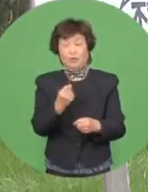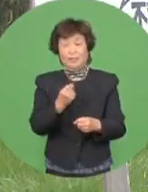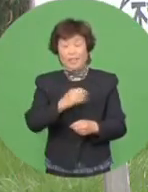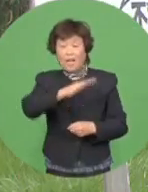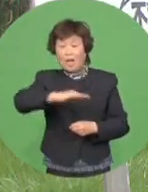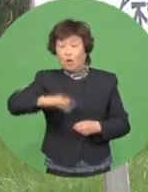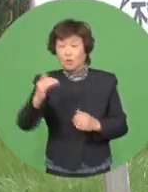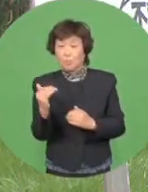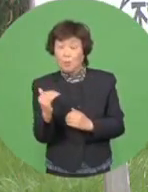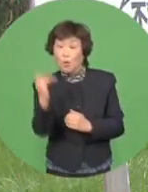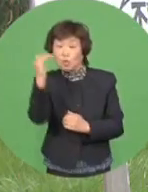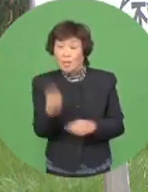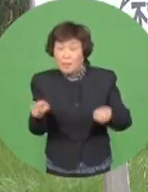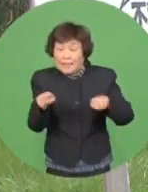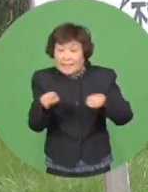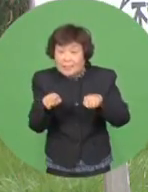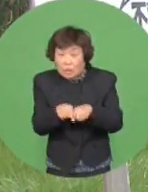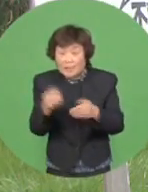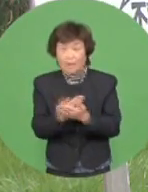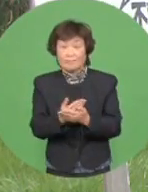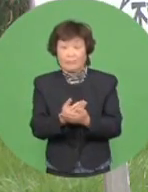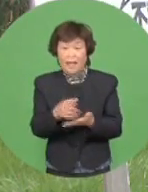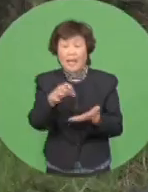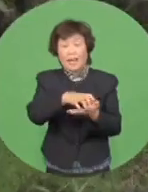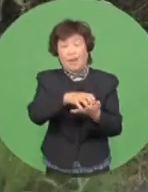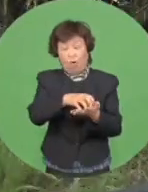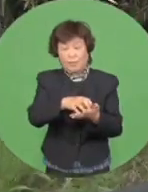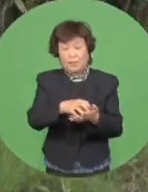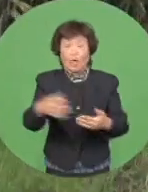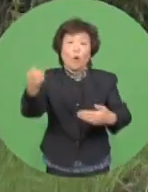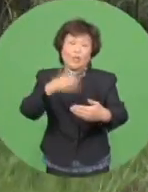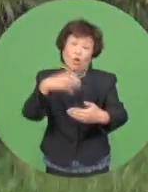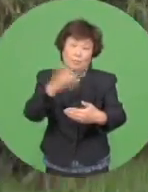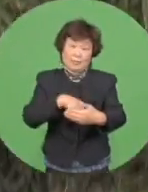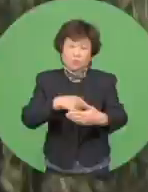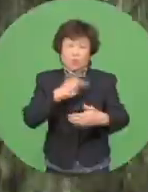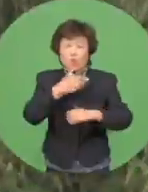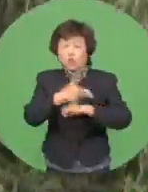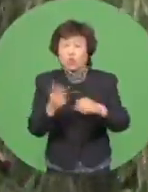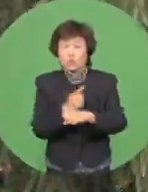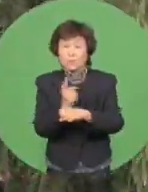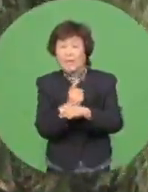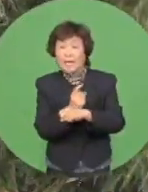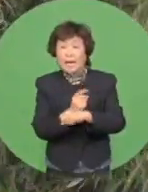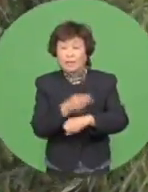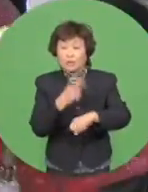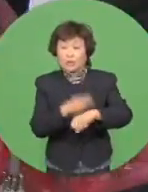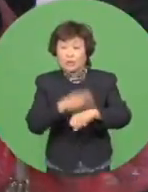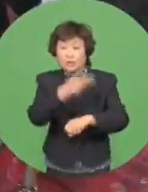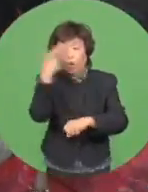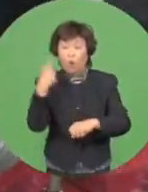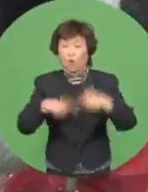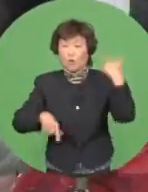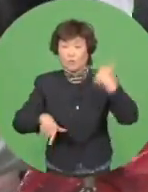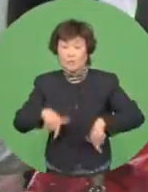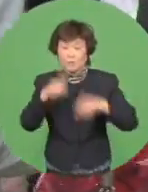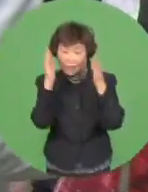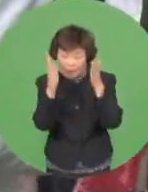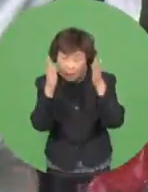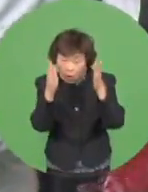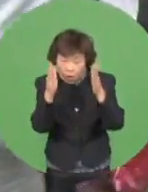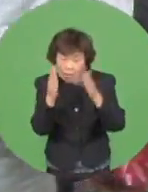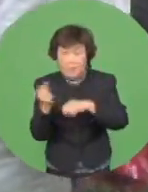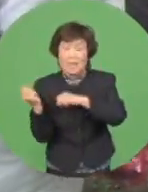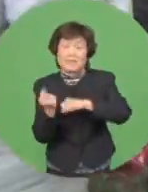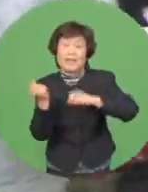も大人も一緒になってゴミを拾います。徳島科学技術高校の生徒たちも熱心に清掃活